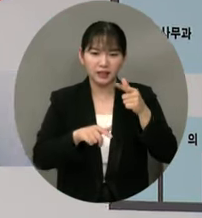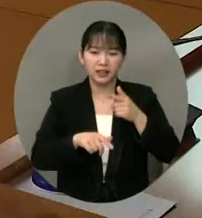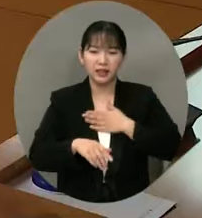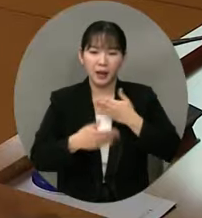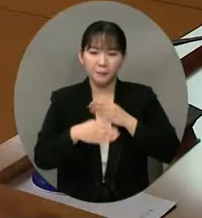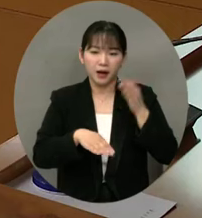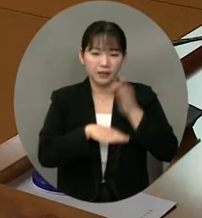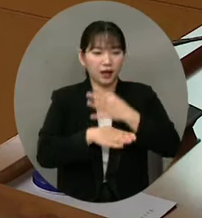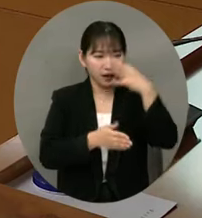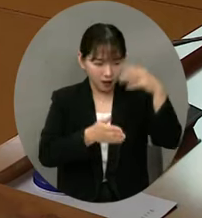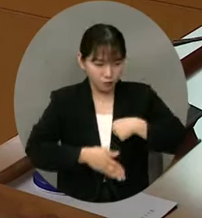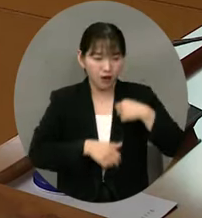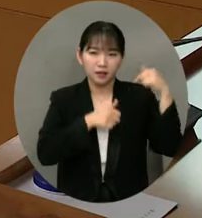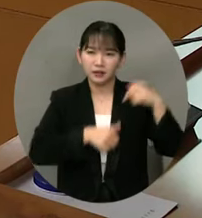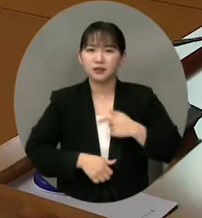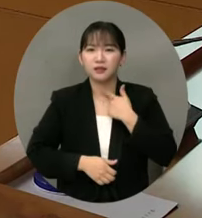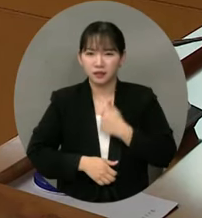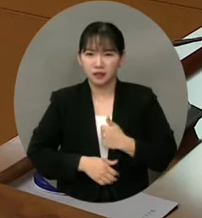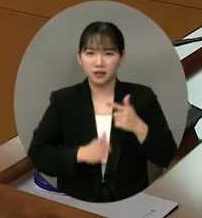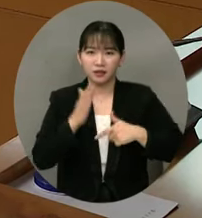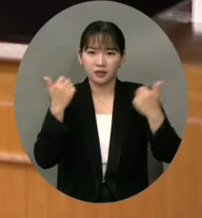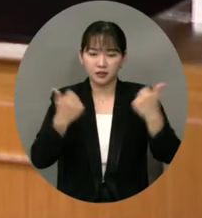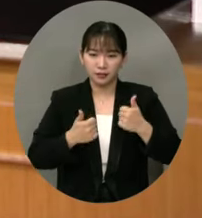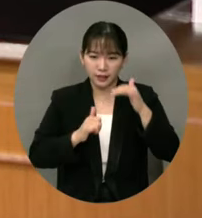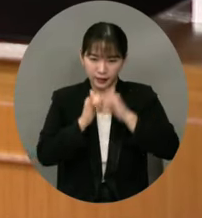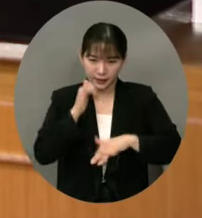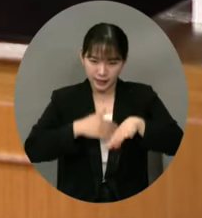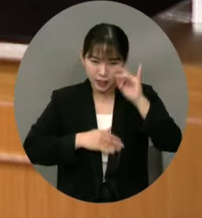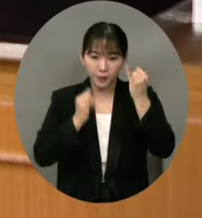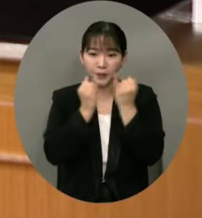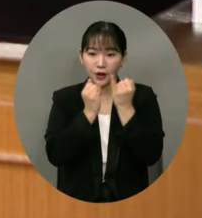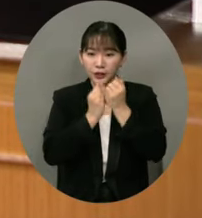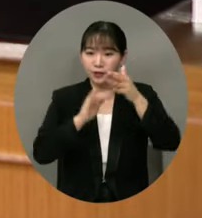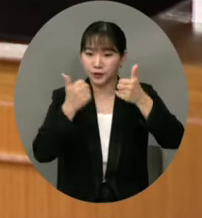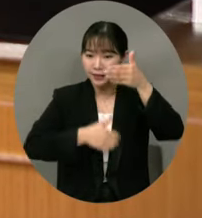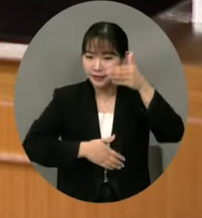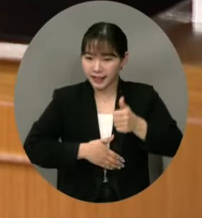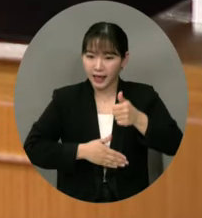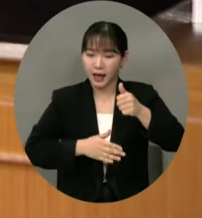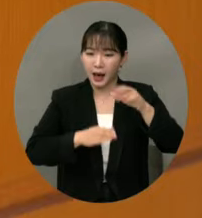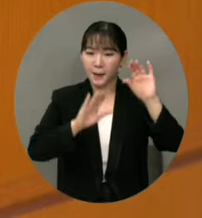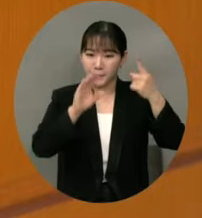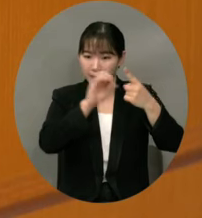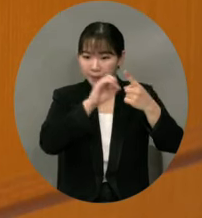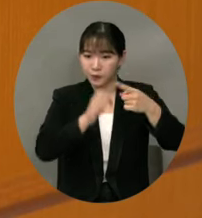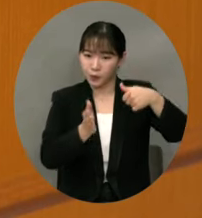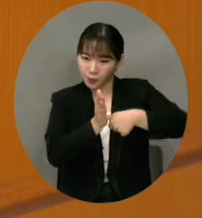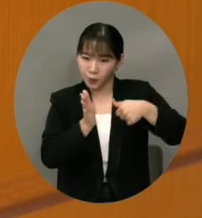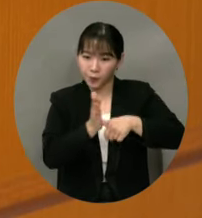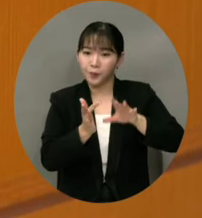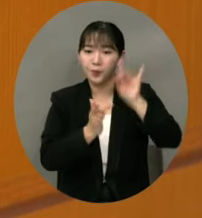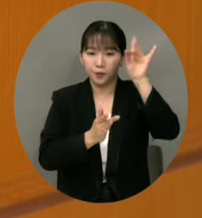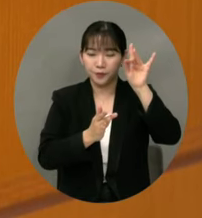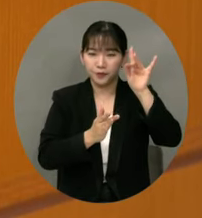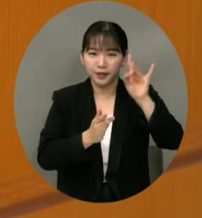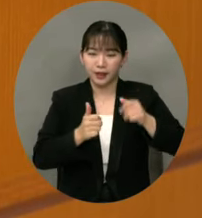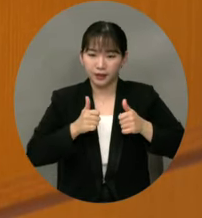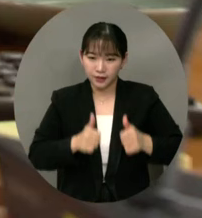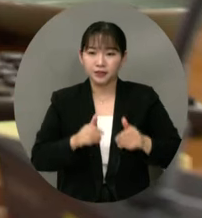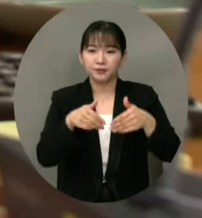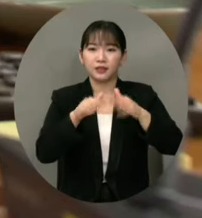사달라. 강진구 의회 역사상 최초의 여성 의장을 만장일치로 배출하는 등 야심차게 출범했던 9대 강진구